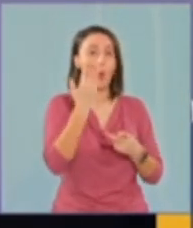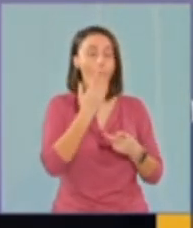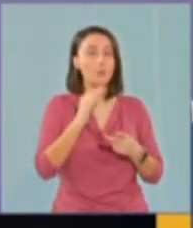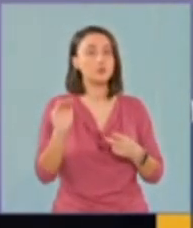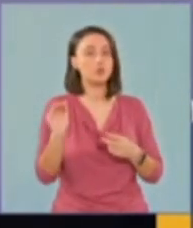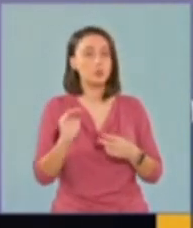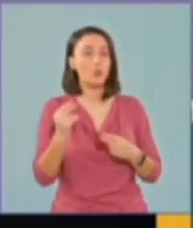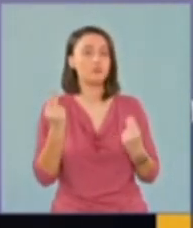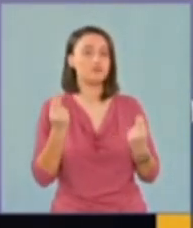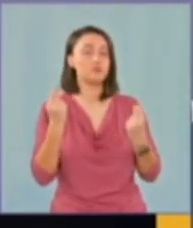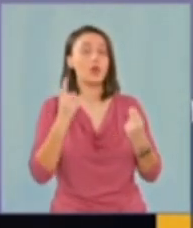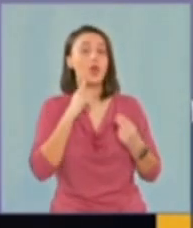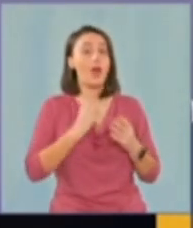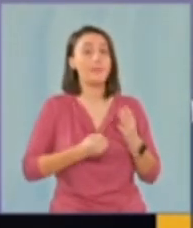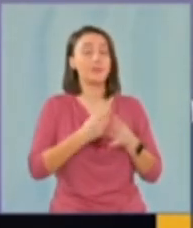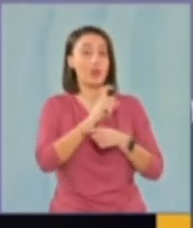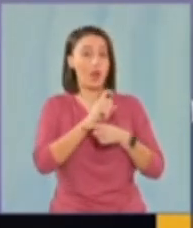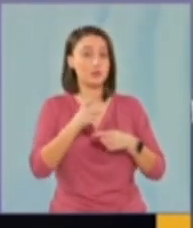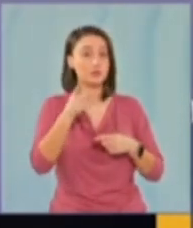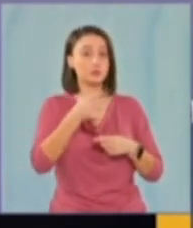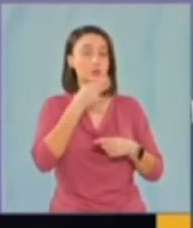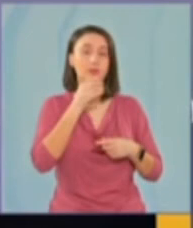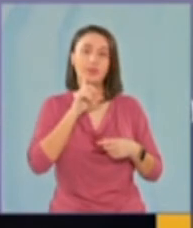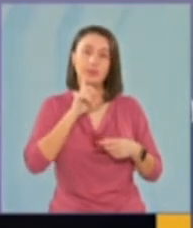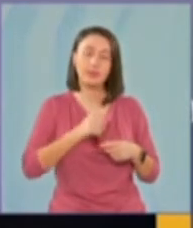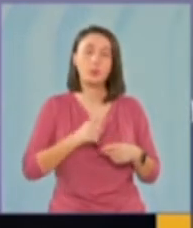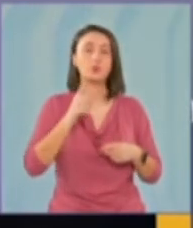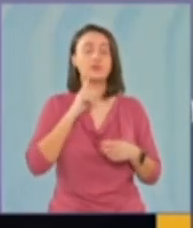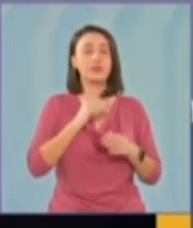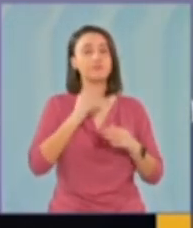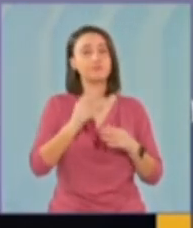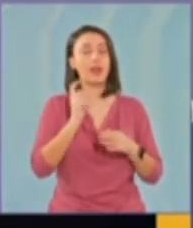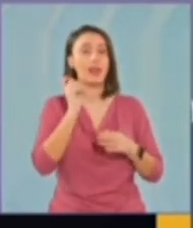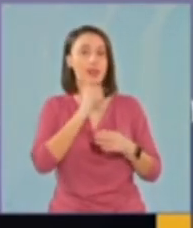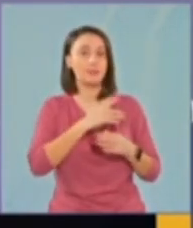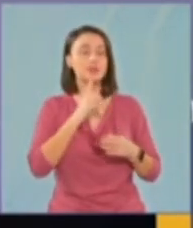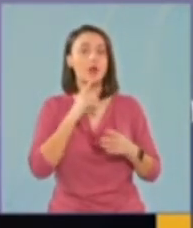la apariția unui caz, ministrul a spus că aceștia trebuie să fie trecuți absent în catalog.